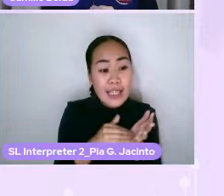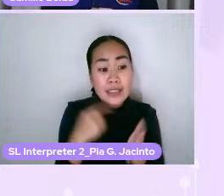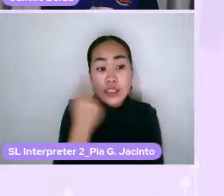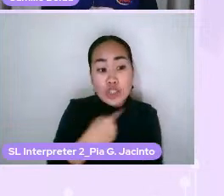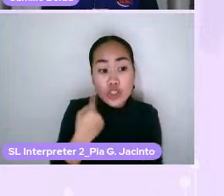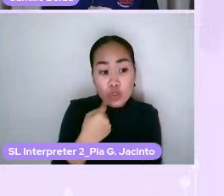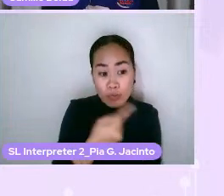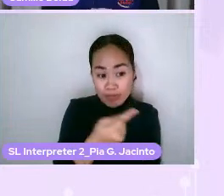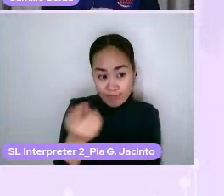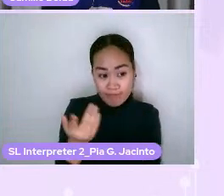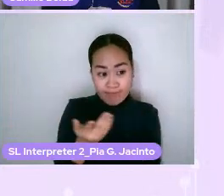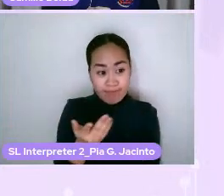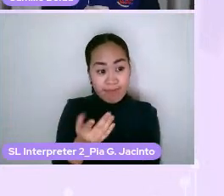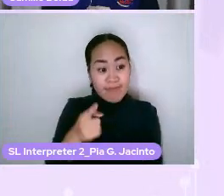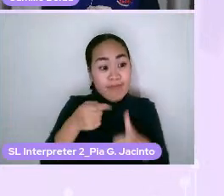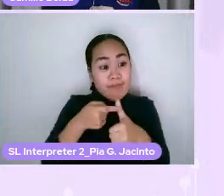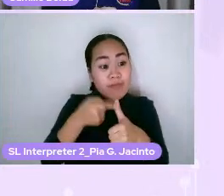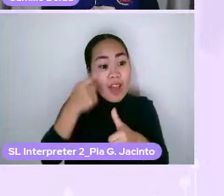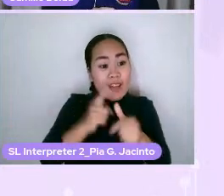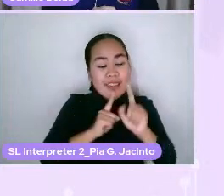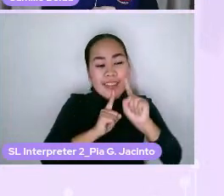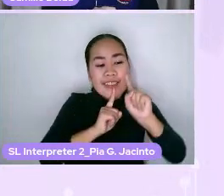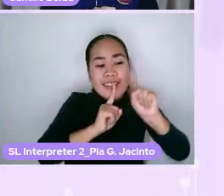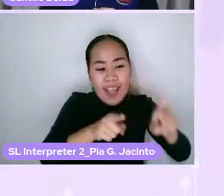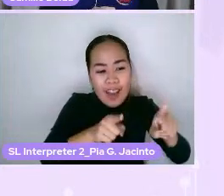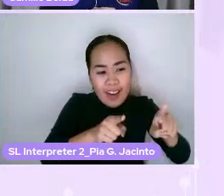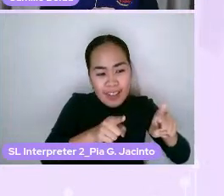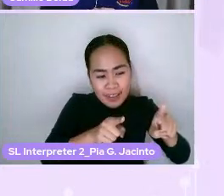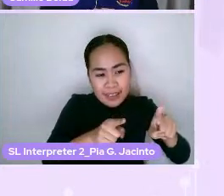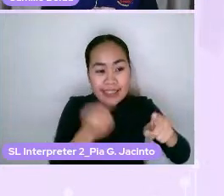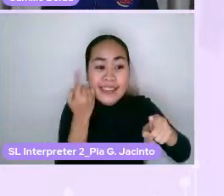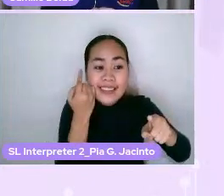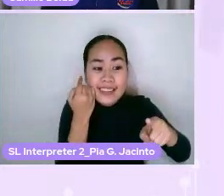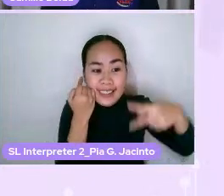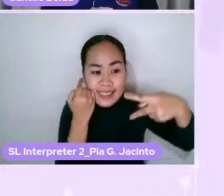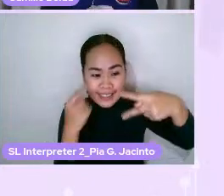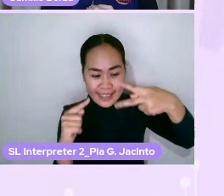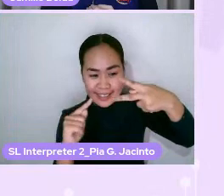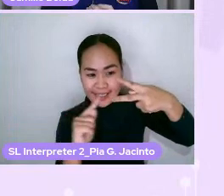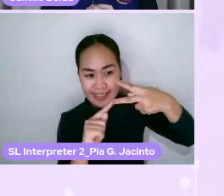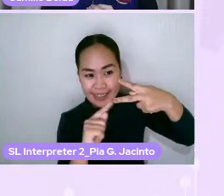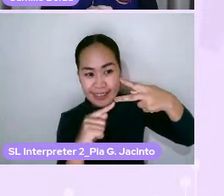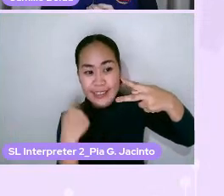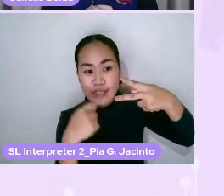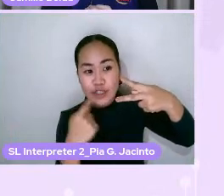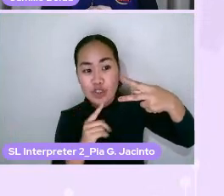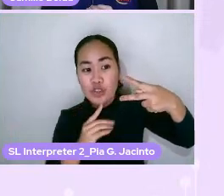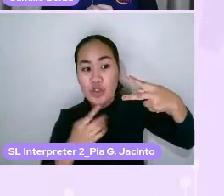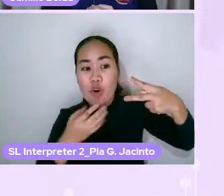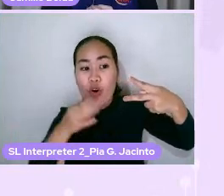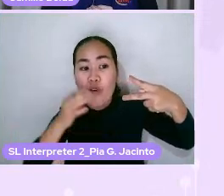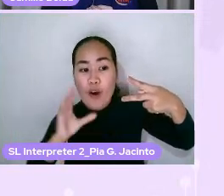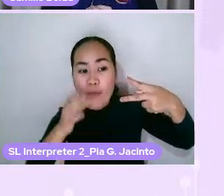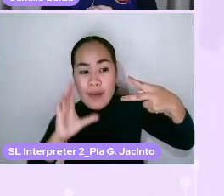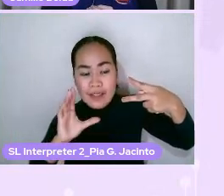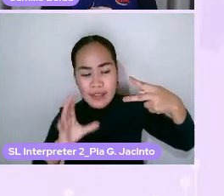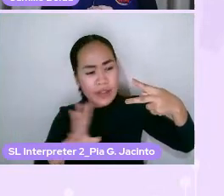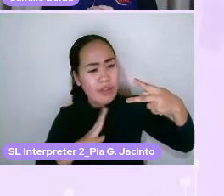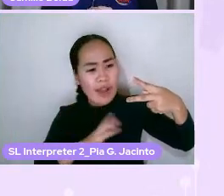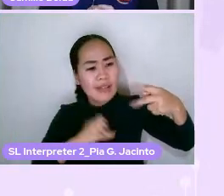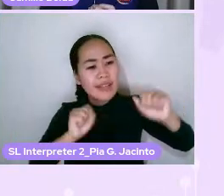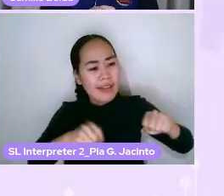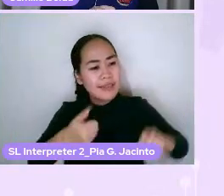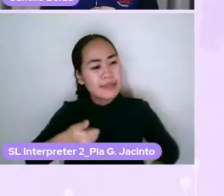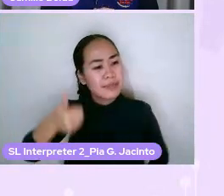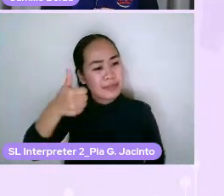marker ang winner. Kagaya ng nabanggit kanina, bukas po itong ating energizer sa Facebook viewers,